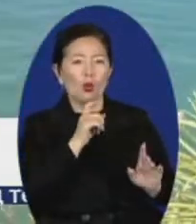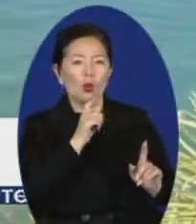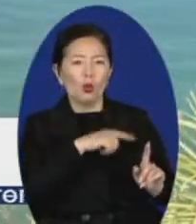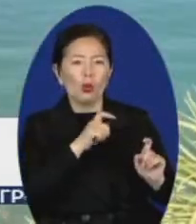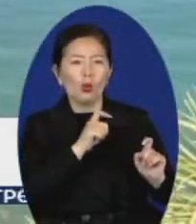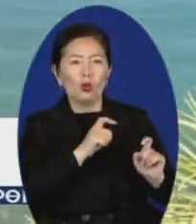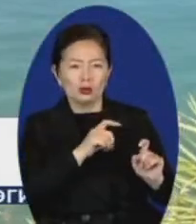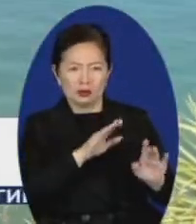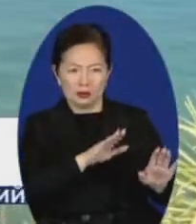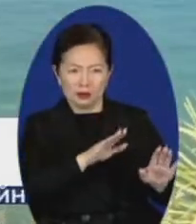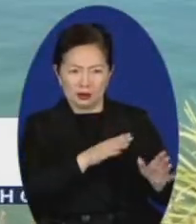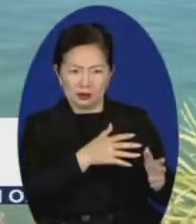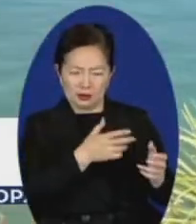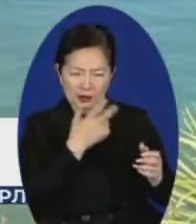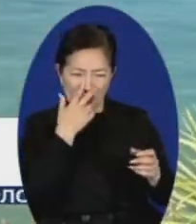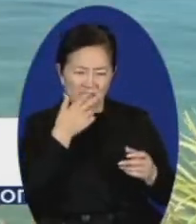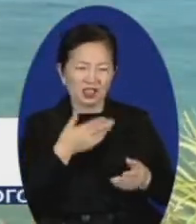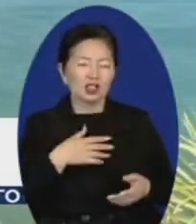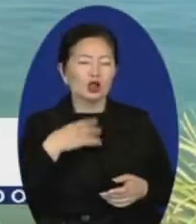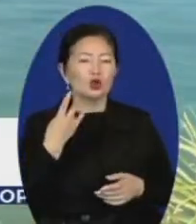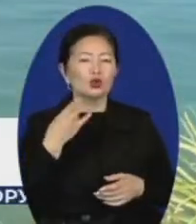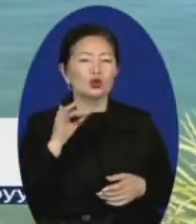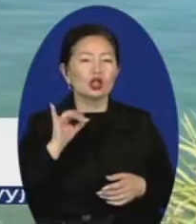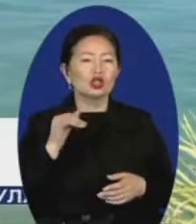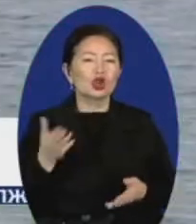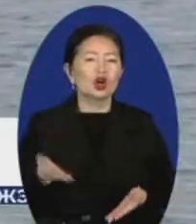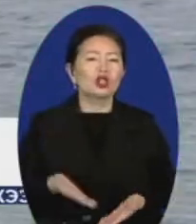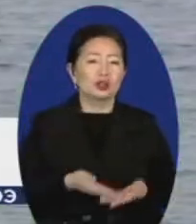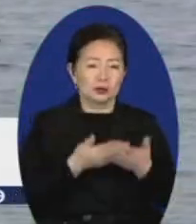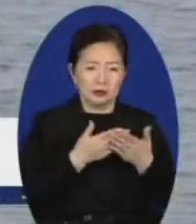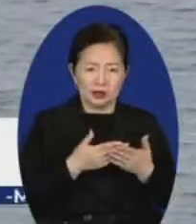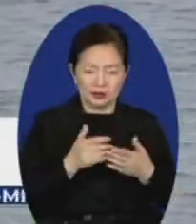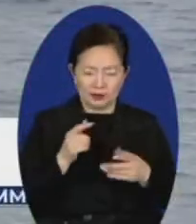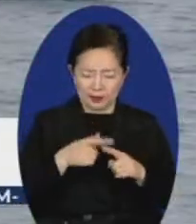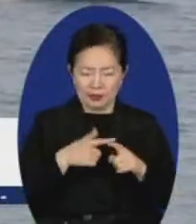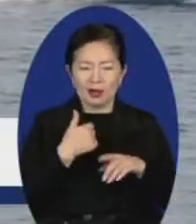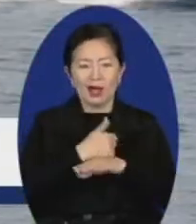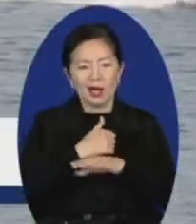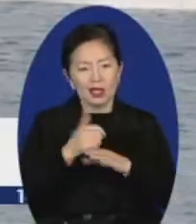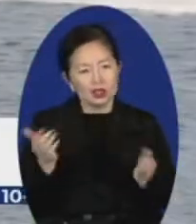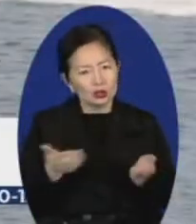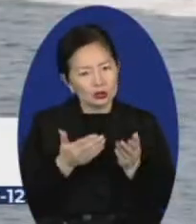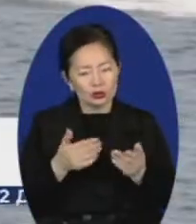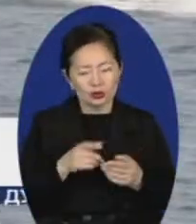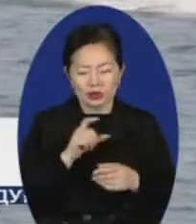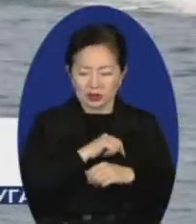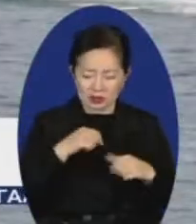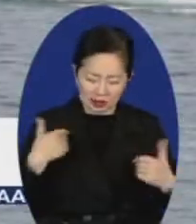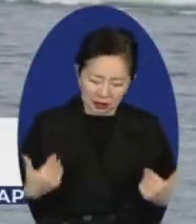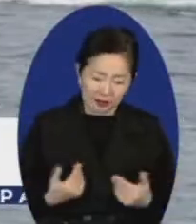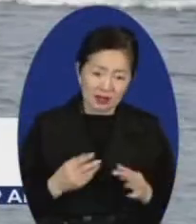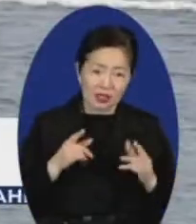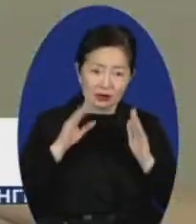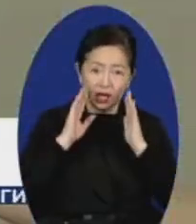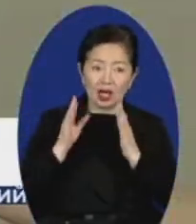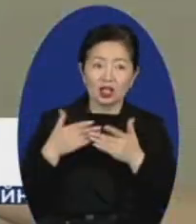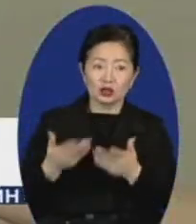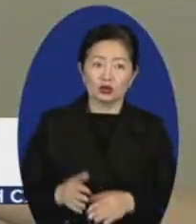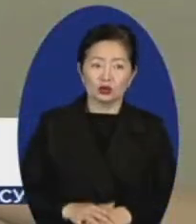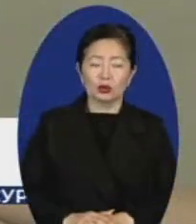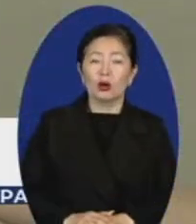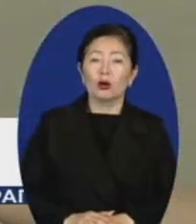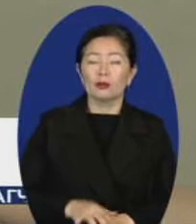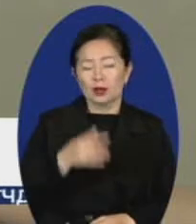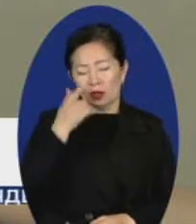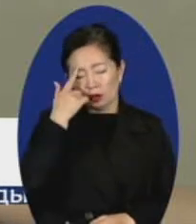зүгээс дэмжлэг тусламж үзүүлнэ. Мөн энэхүү нөөц газруудад аялал жуулчлалыг хөгжүүлэх замаар иргэдийн амьдралыг сайжруулахад анхаарах